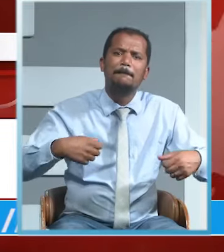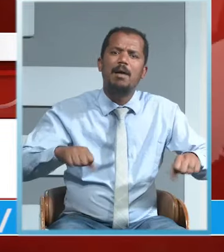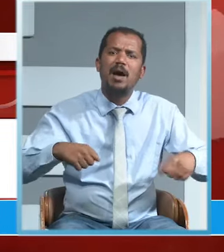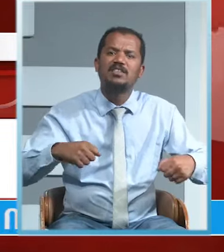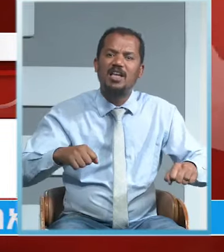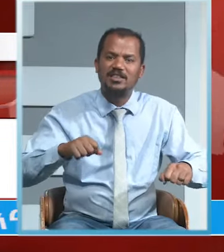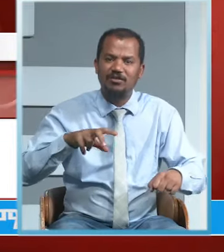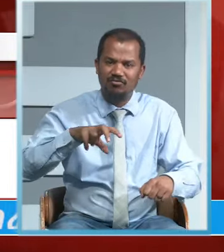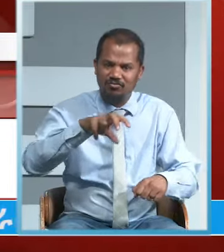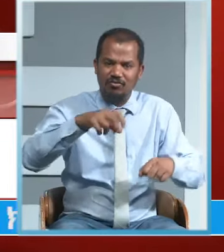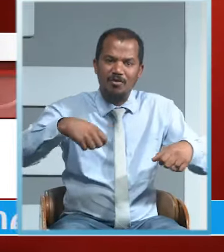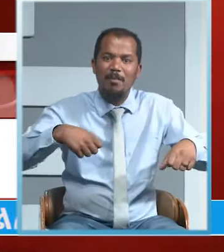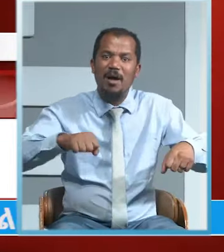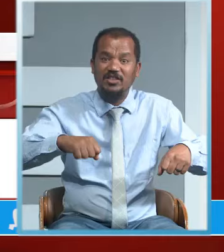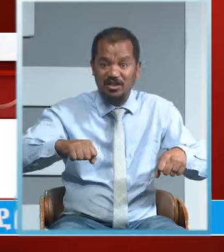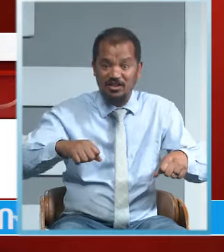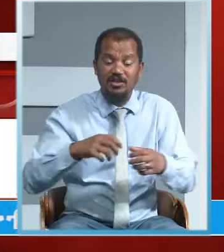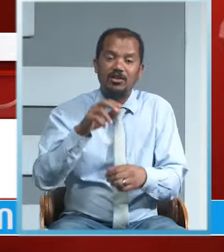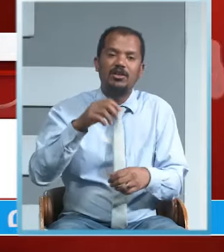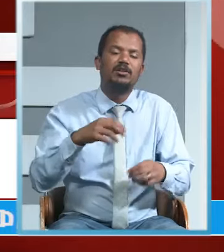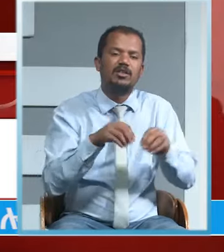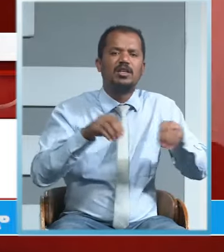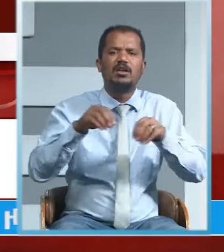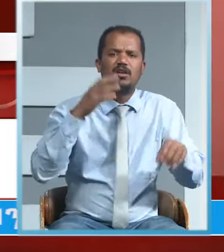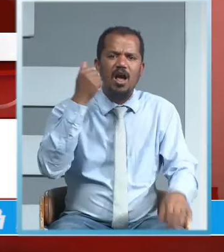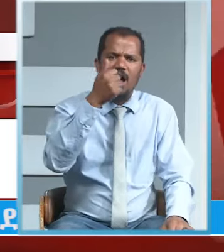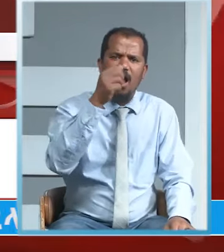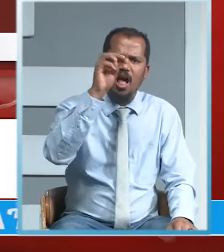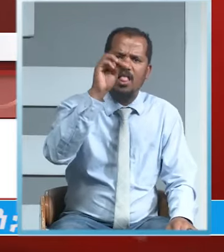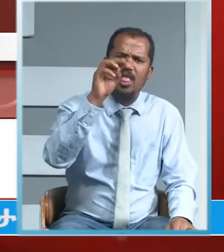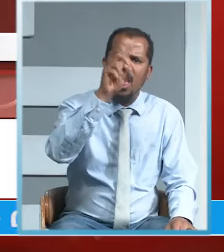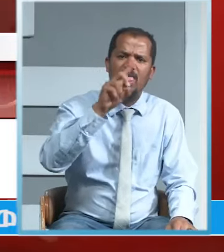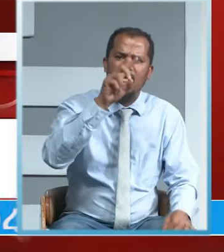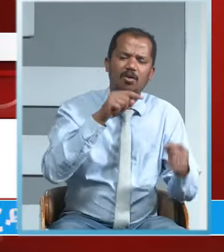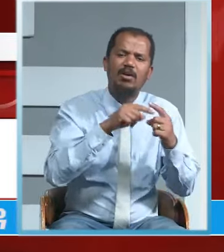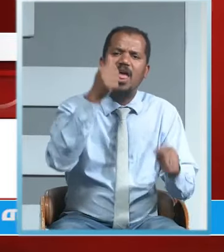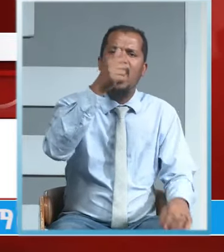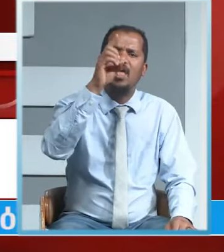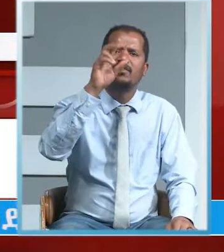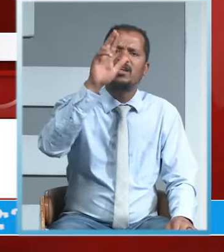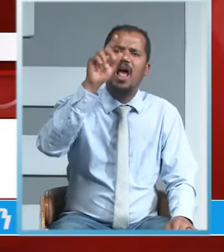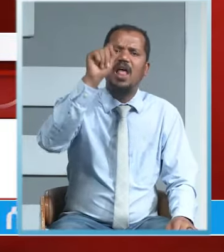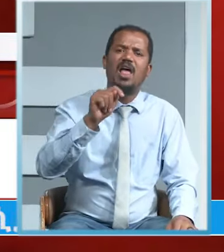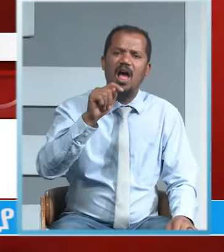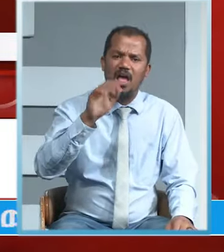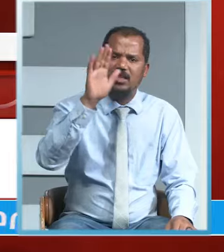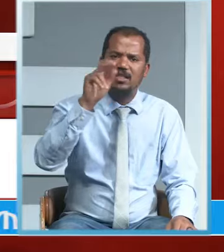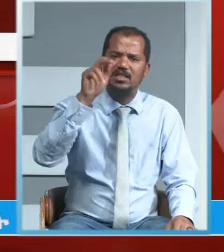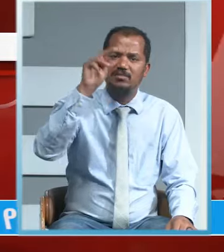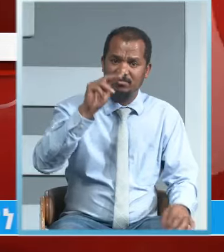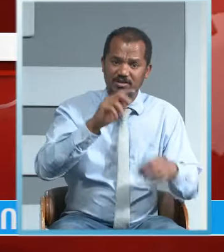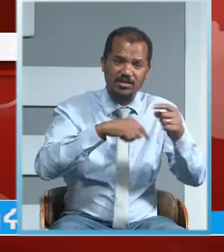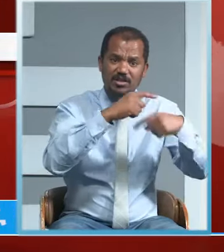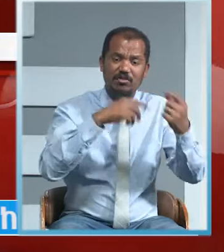እግር ተሽከርካሪ ይንቀሳቀሱ የነበሩ አጣዬ አካባቢ ወደ ኤፍራታ ግድም ይሄዱ የነበሩ